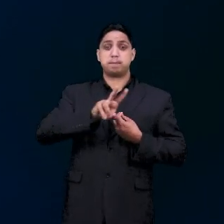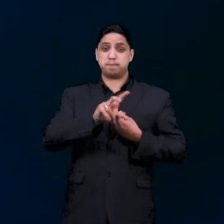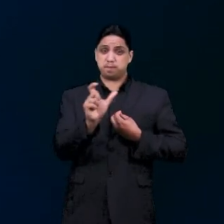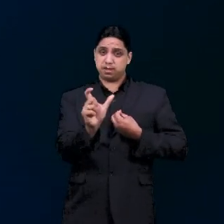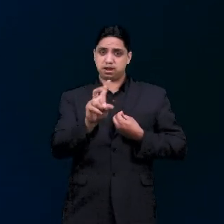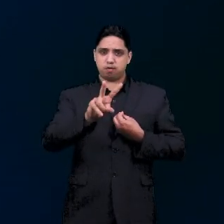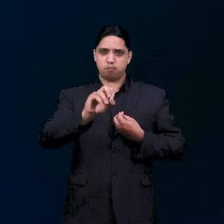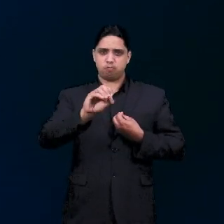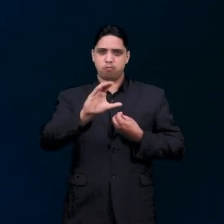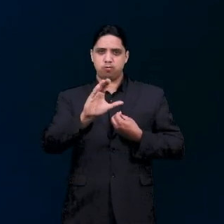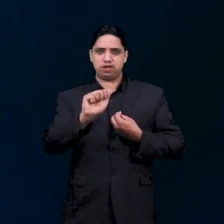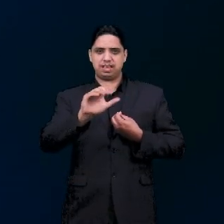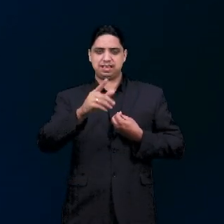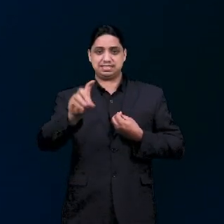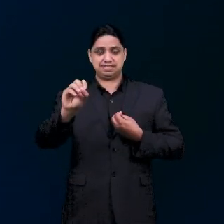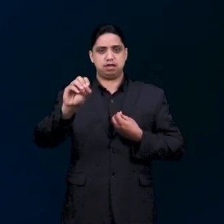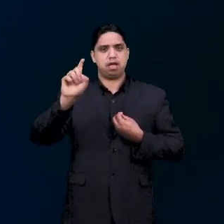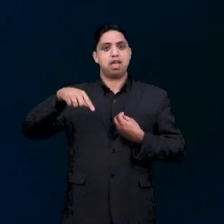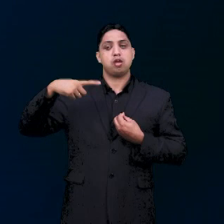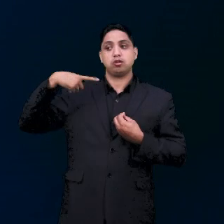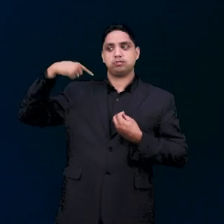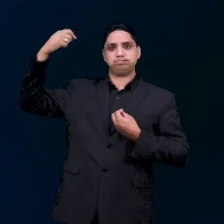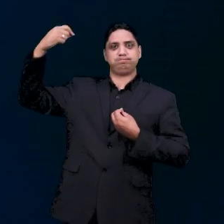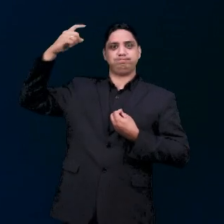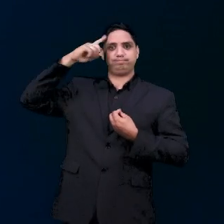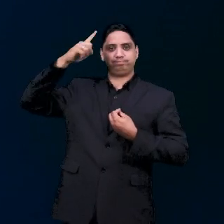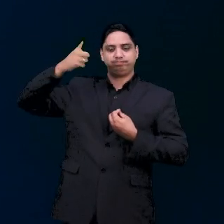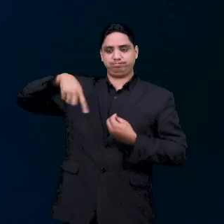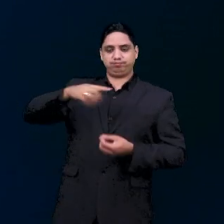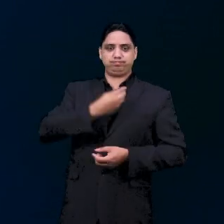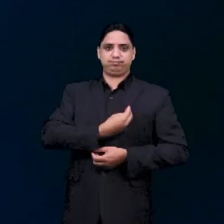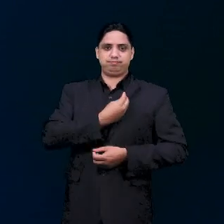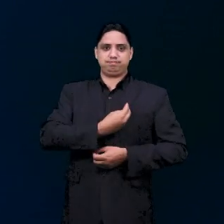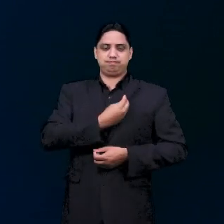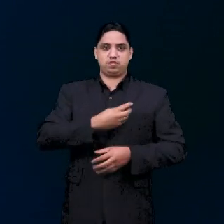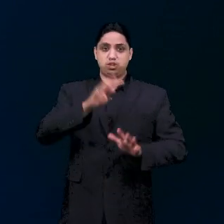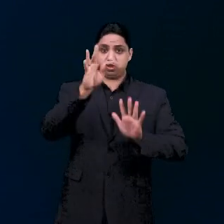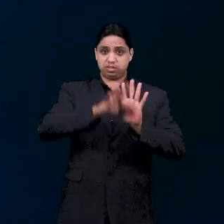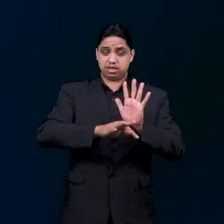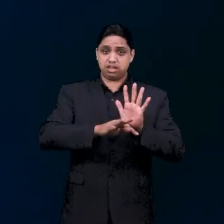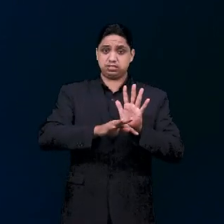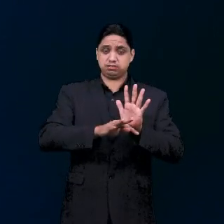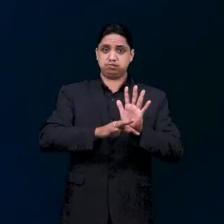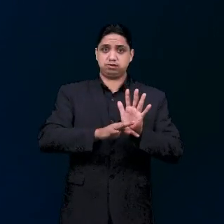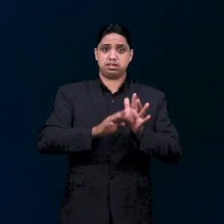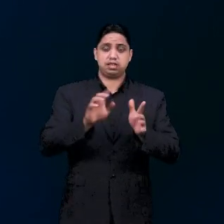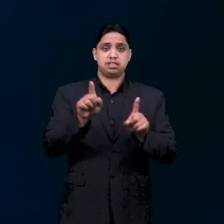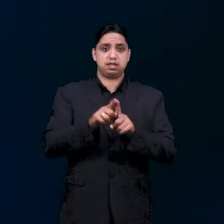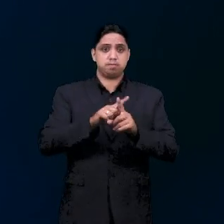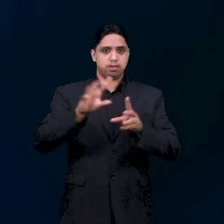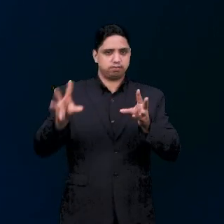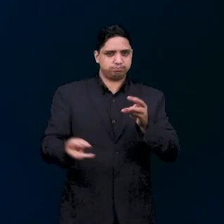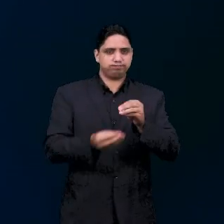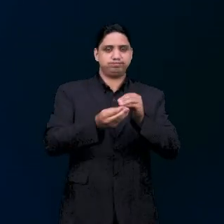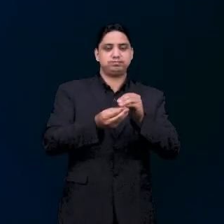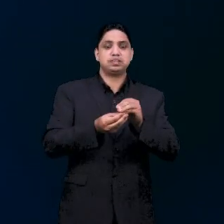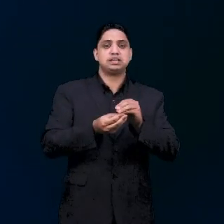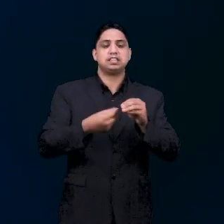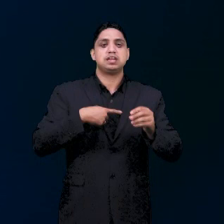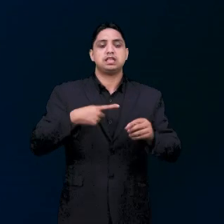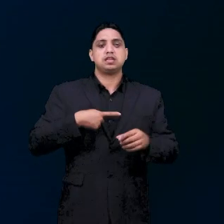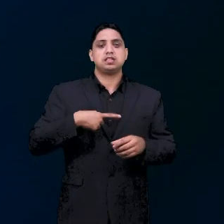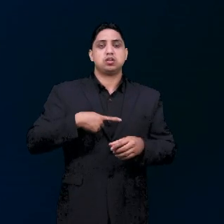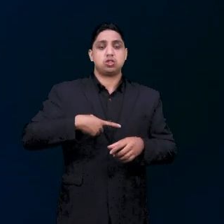l'élection de Dieu pour nos vies. Un texte pour compléter, nous pouvons retrouver